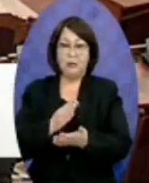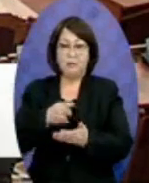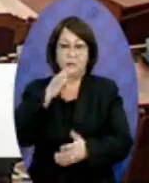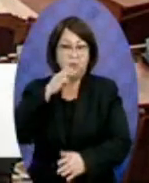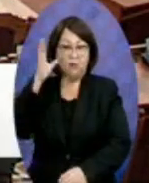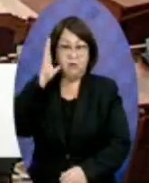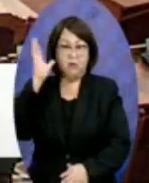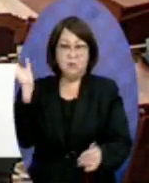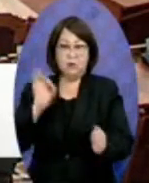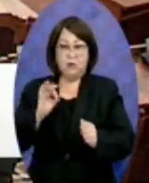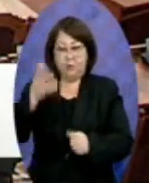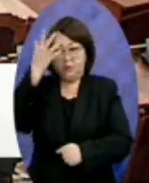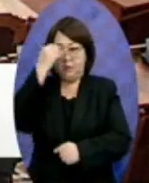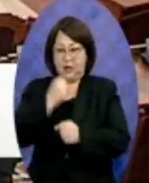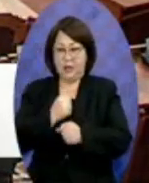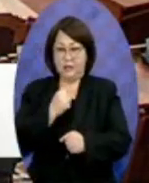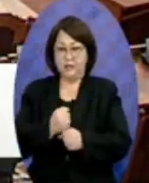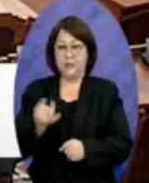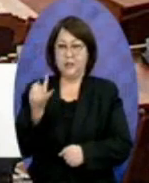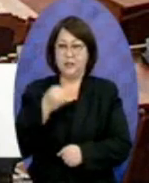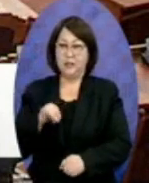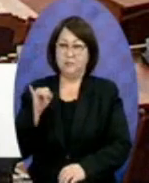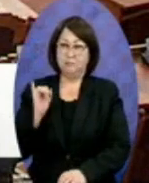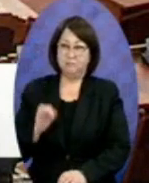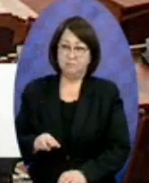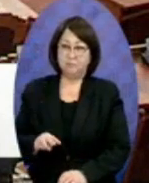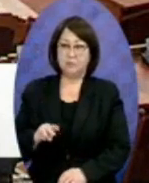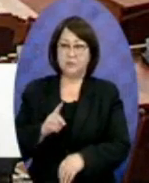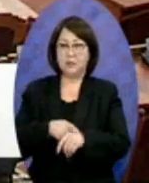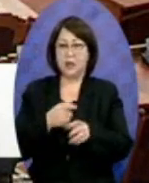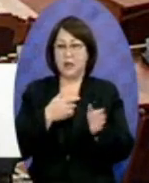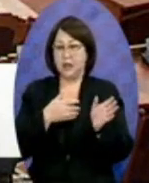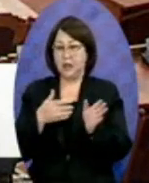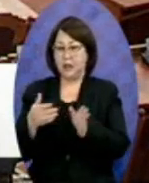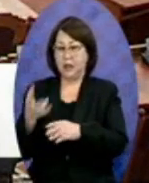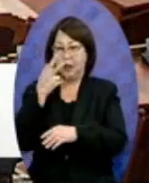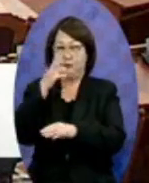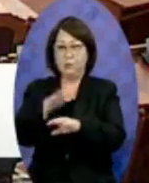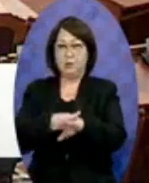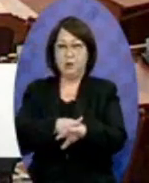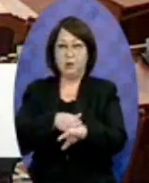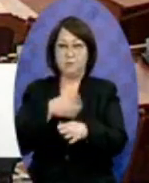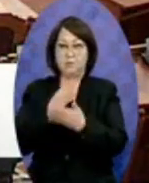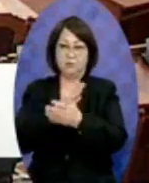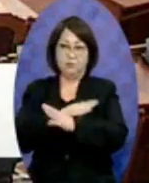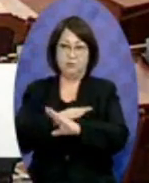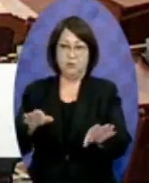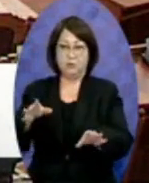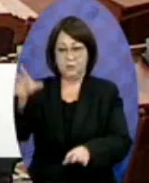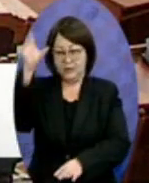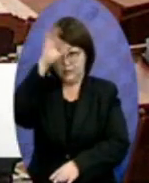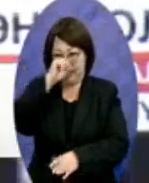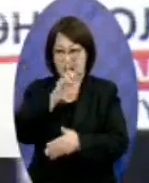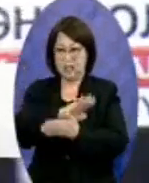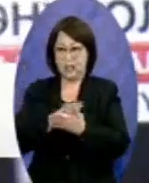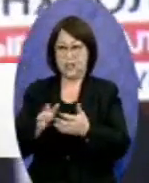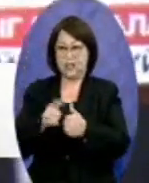чаддгүй. Энэ төрийн ажилчин ингэж одоо бас хойшилж ингэж удаашрчвал болохгүй штэ энэ чинь. Сайд нь нэр дэвшчихэд